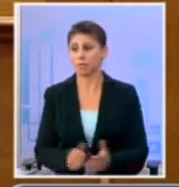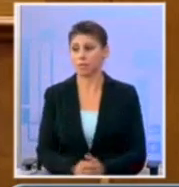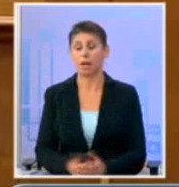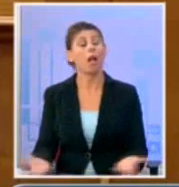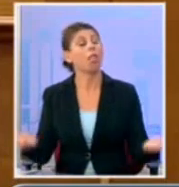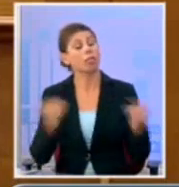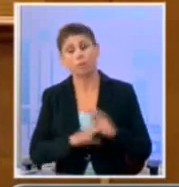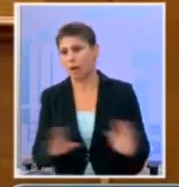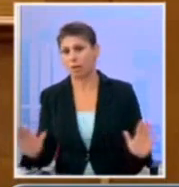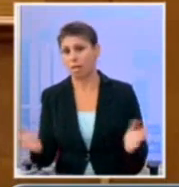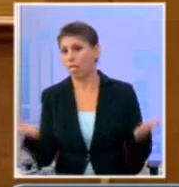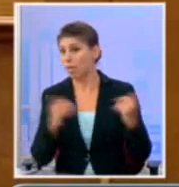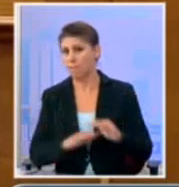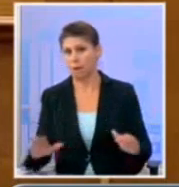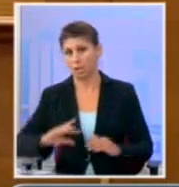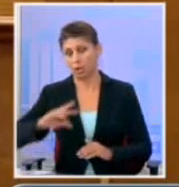Δεν υπάρχει.